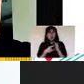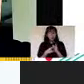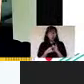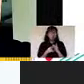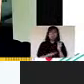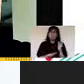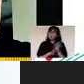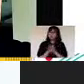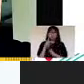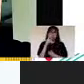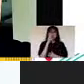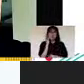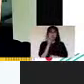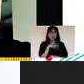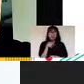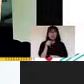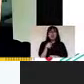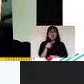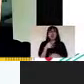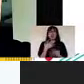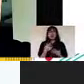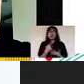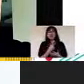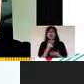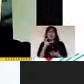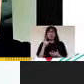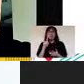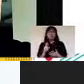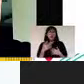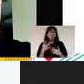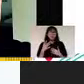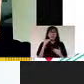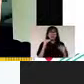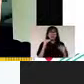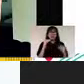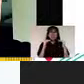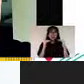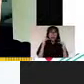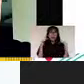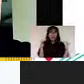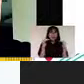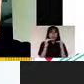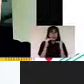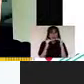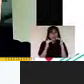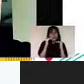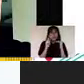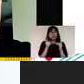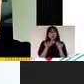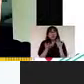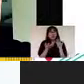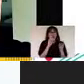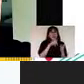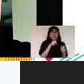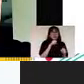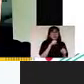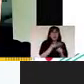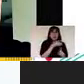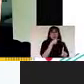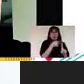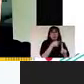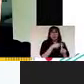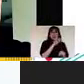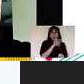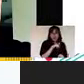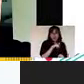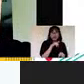kita menemukan the right balance antara bahwa ini di satu sisi potensi yang sangat positif, nanti akan saya explore